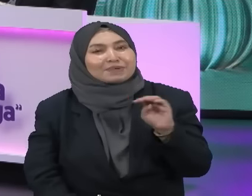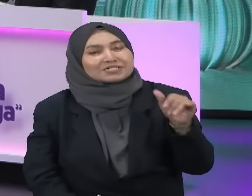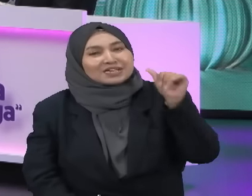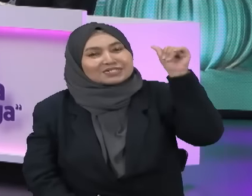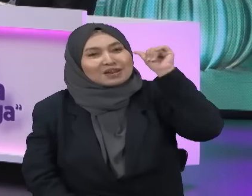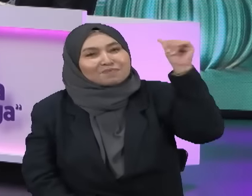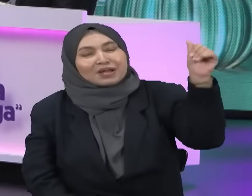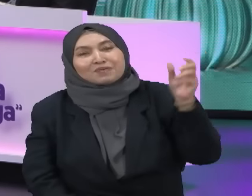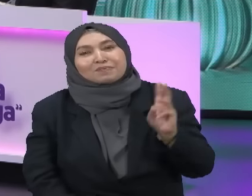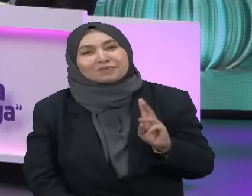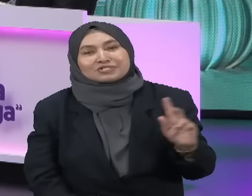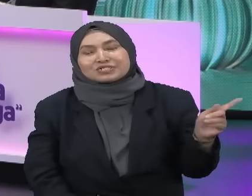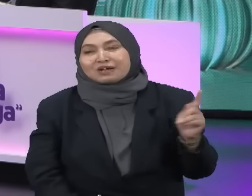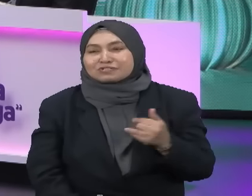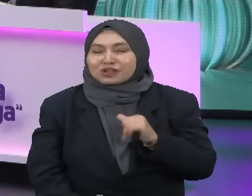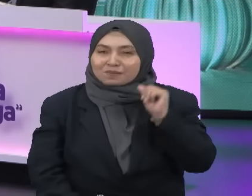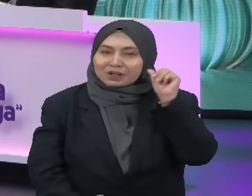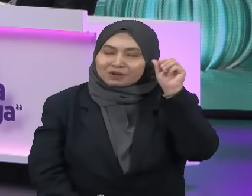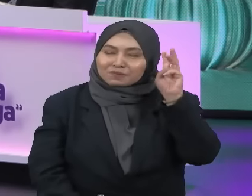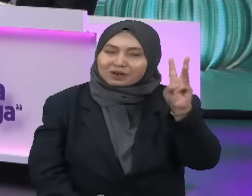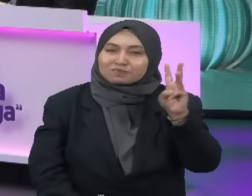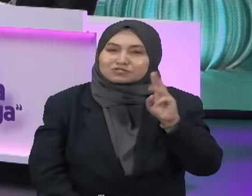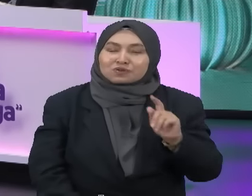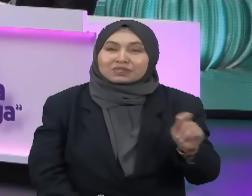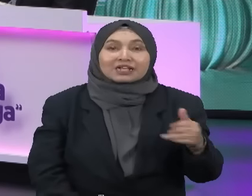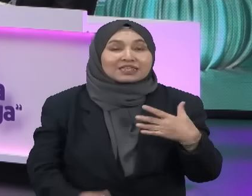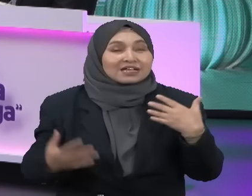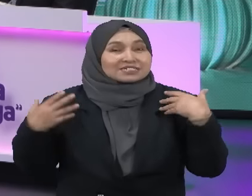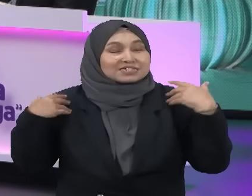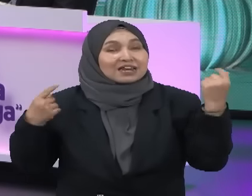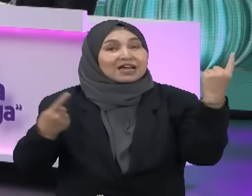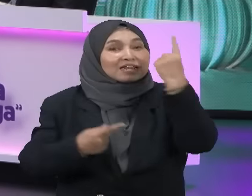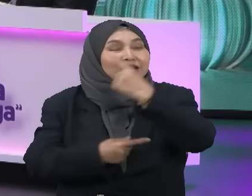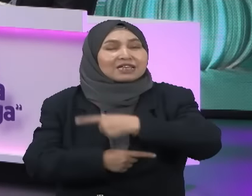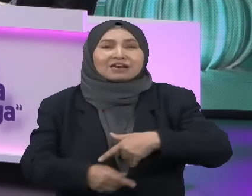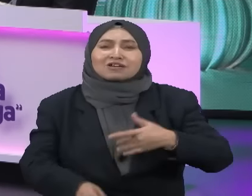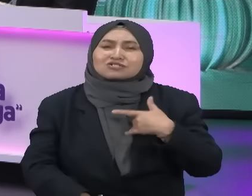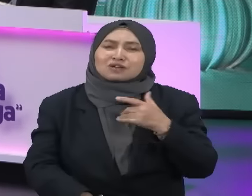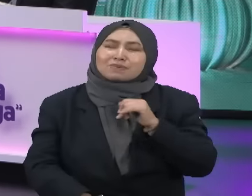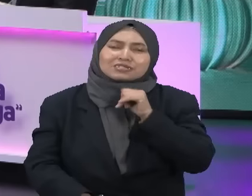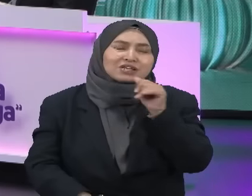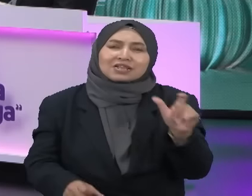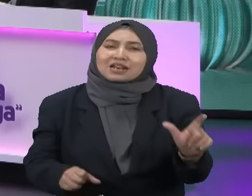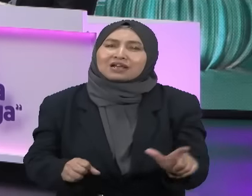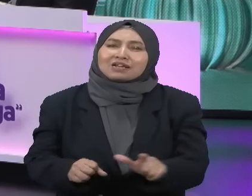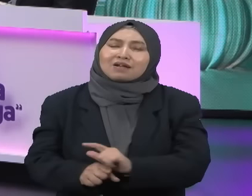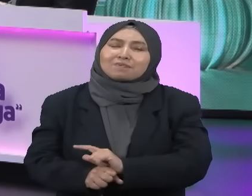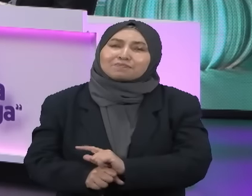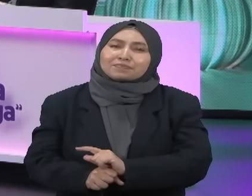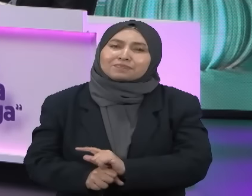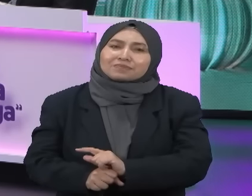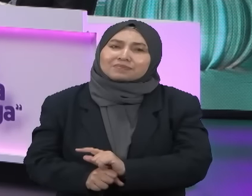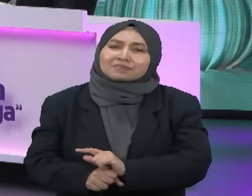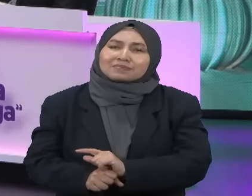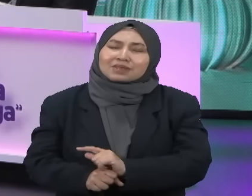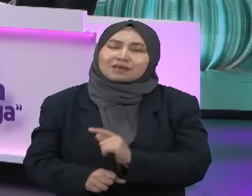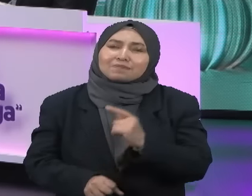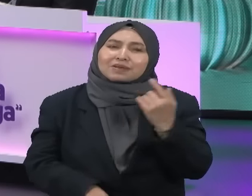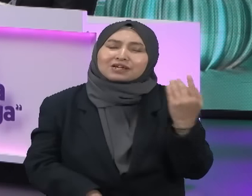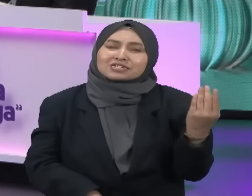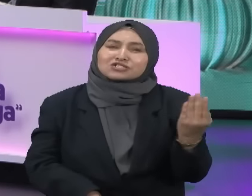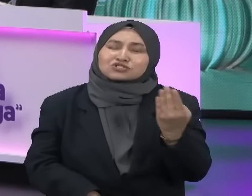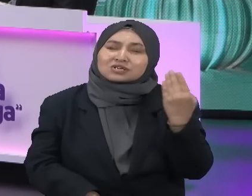Ustaz. Waalaikumsalam warahmatullahi wabarakatuh. Sihat Ustaz? Sihat alhamdulillah. Hari ini episod ni rasa macam tak apa lengkap Ustaz. Ya. Yeah. Kebiasaannya